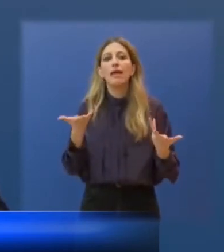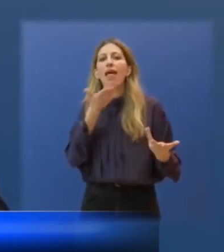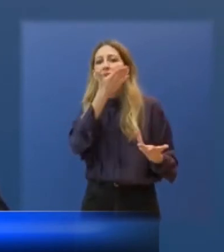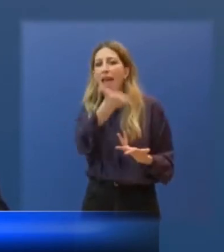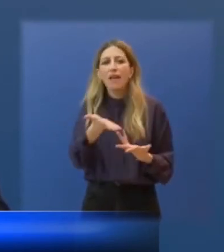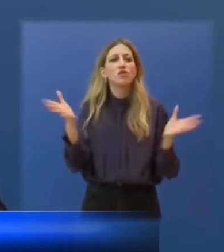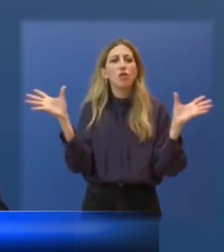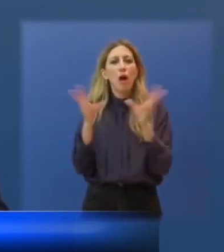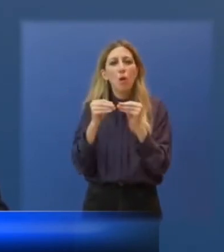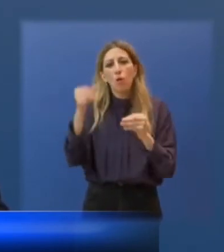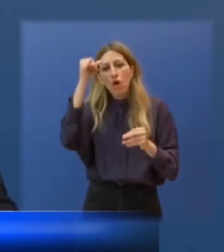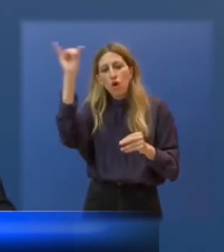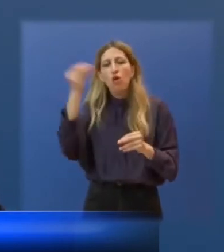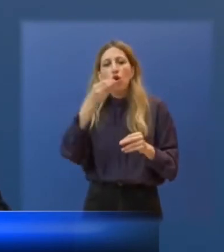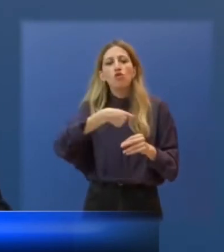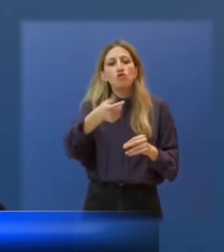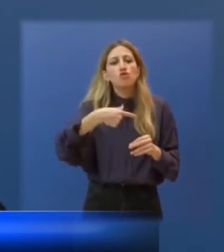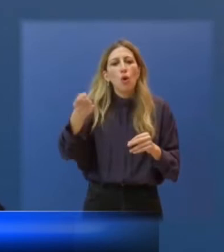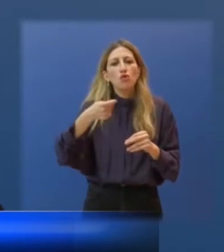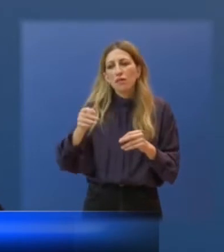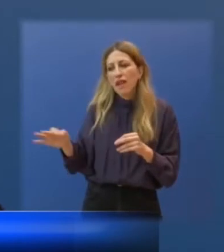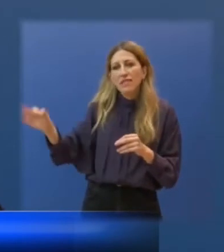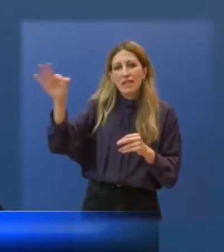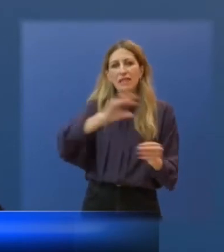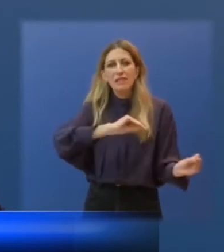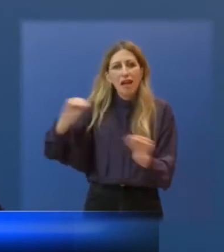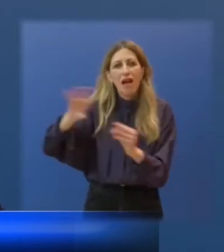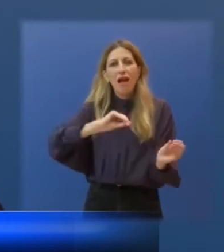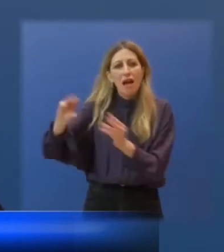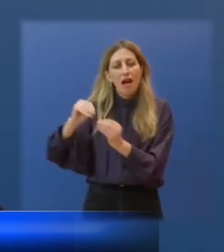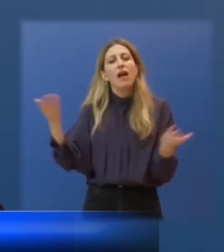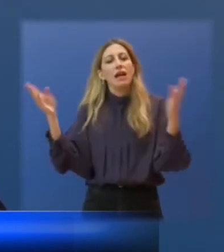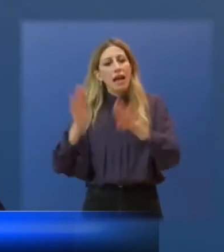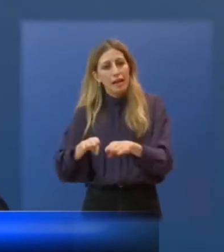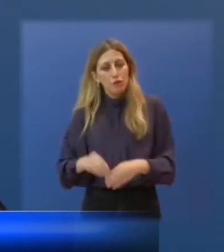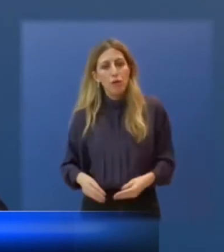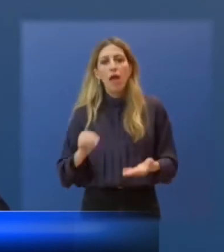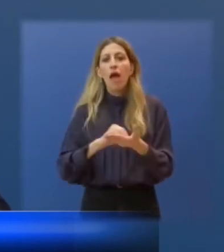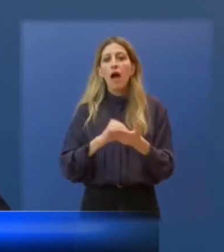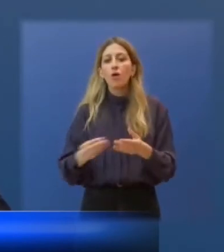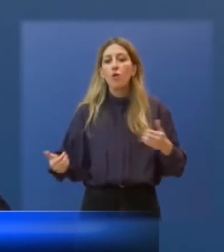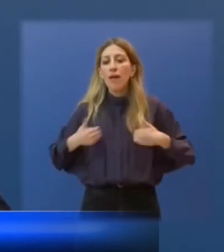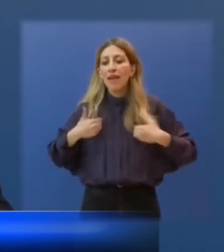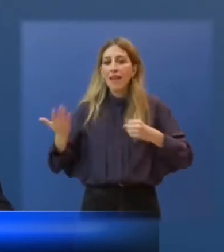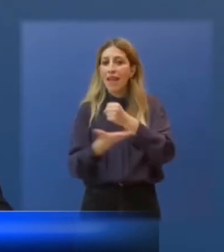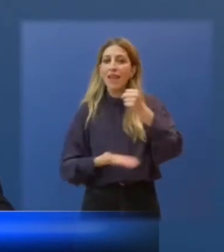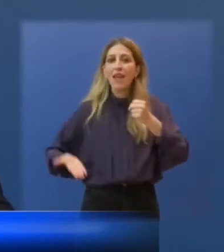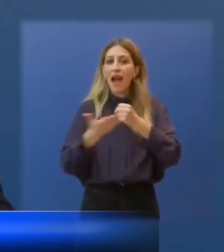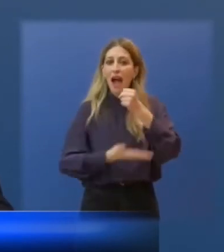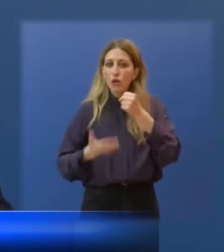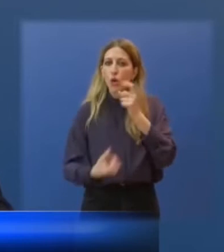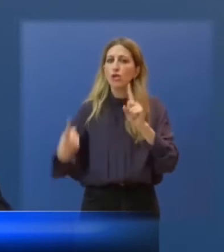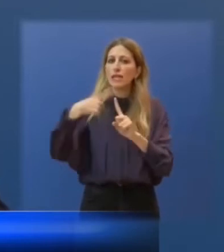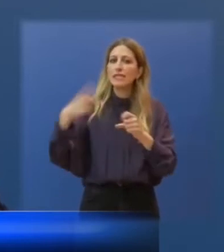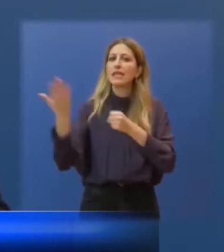ζωοτροφών. Και τέλος επιστρέφεται, όπως έχει εξαγγελθεί, ο ειδικός φόρος κατανάλωσης στο πετρέλαιο για τους νέους αγρότες και τους αγρότες που ανήκουν σε συλλογικά